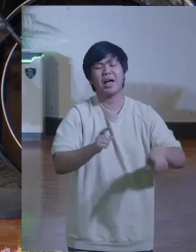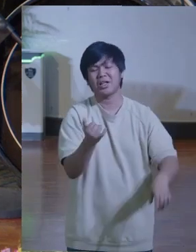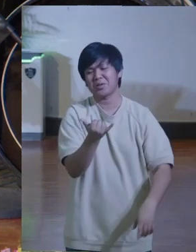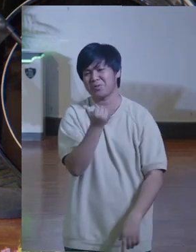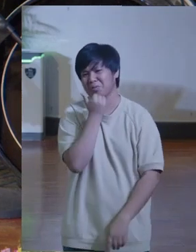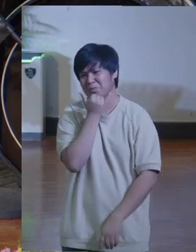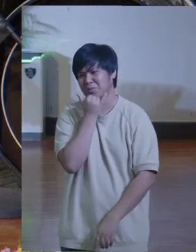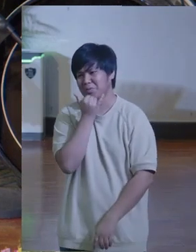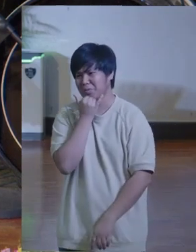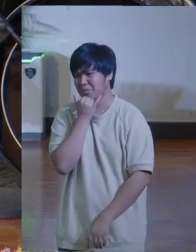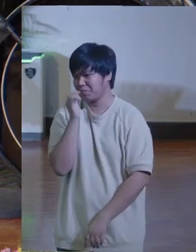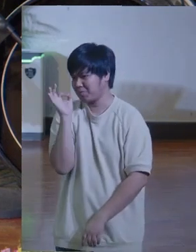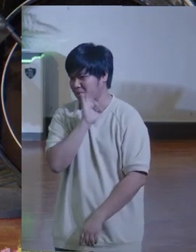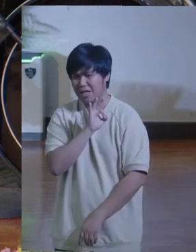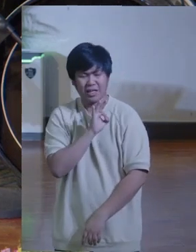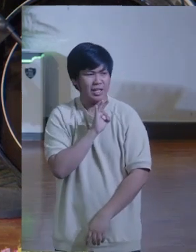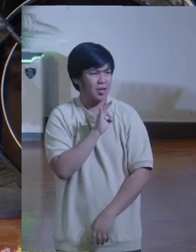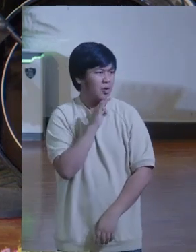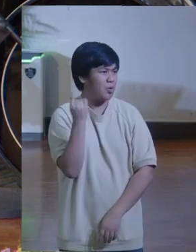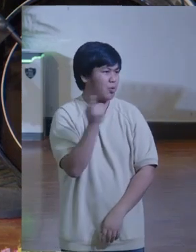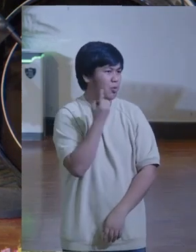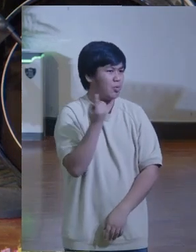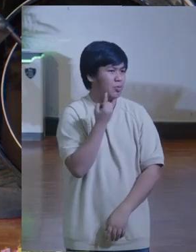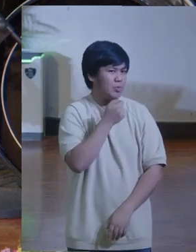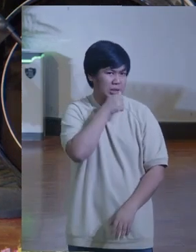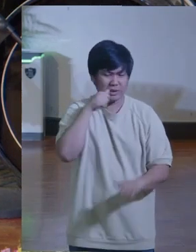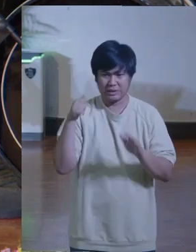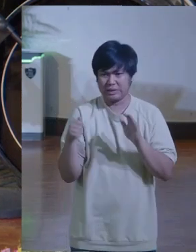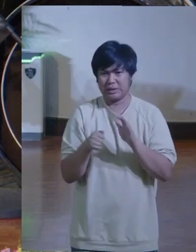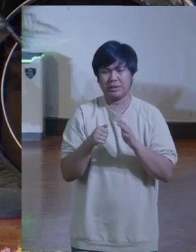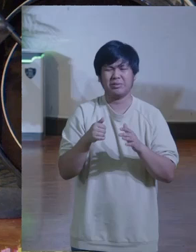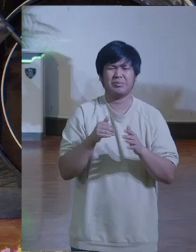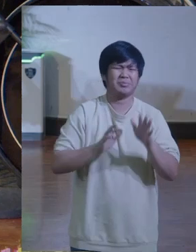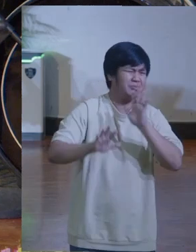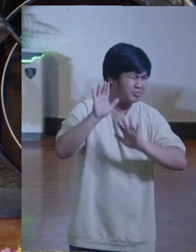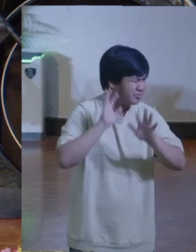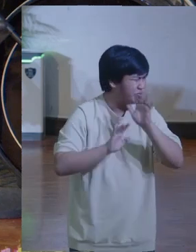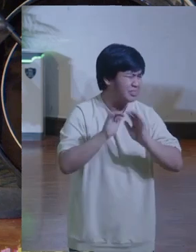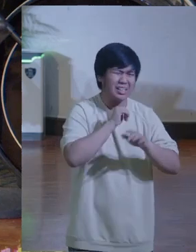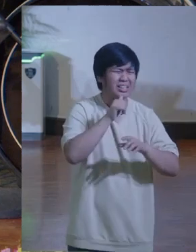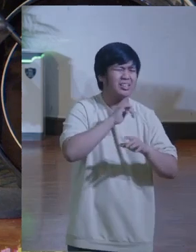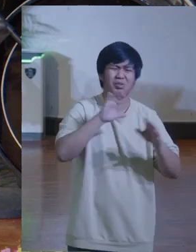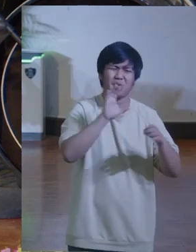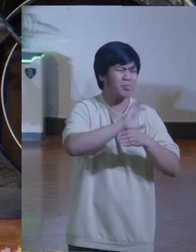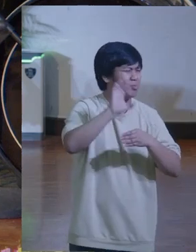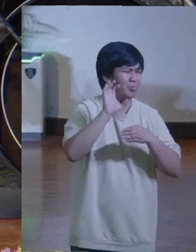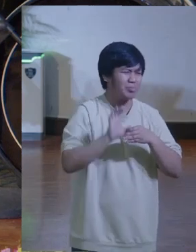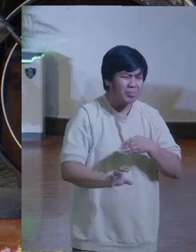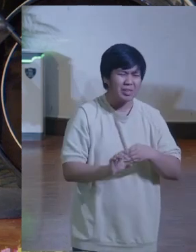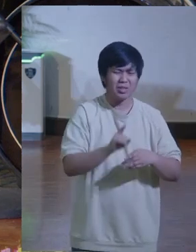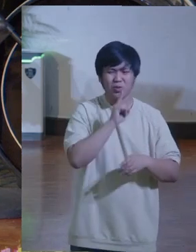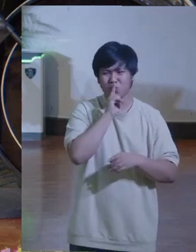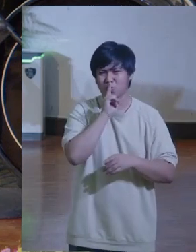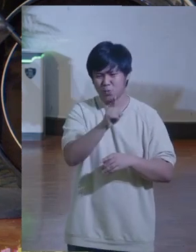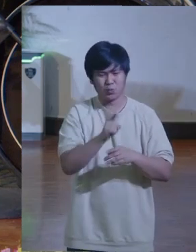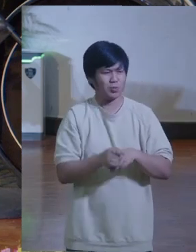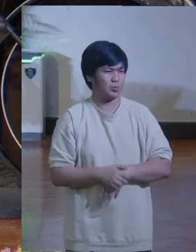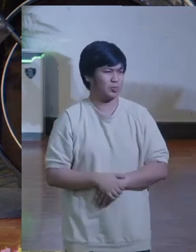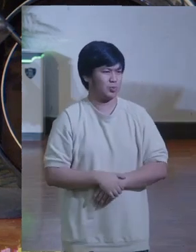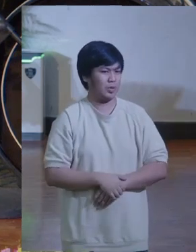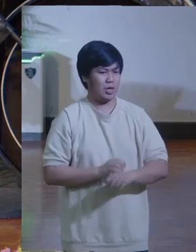lamang ng tunay na tagapagligtas na si Kristo Jesus. Sabi sa Colossians